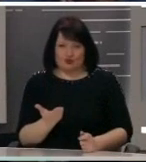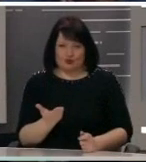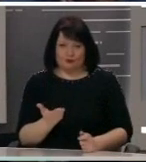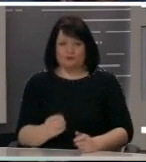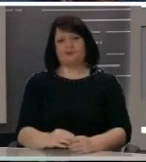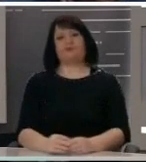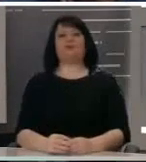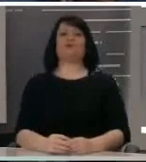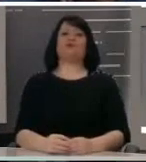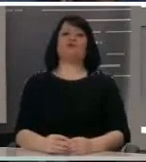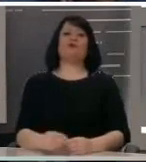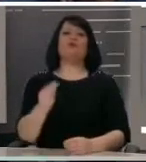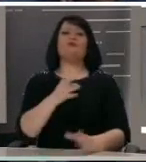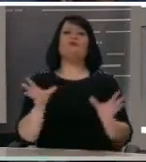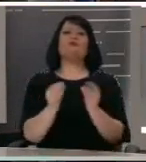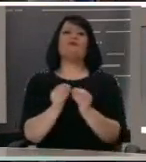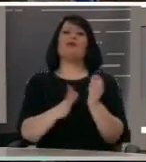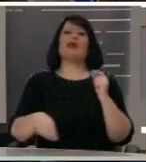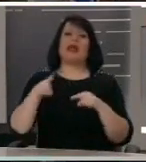Να έρθω όμως σε αυτά που αφορούν τη χώρα μας.